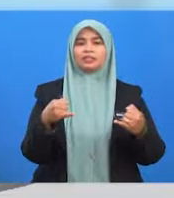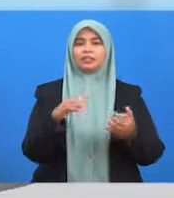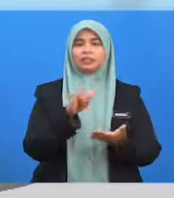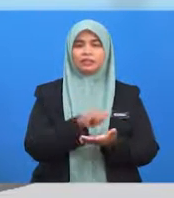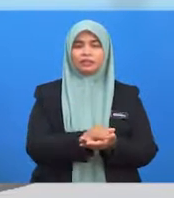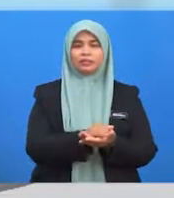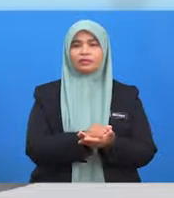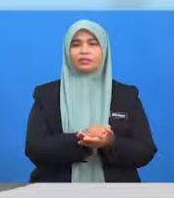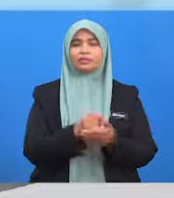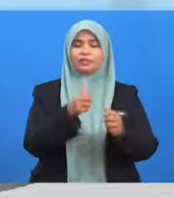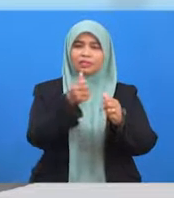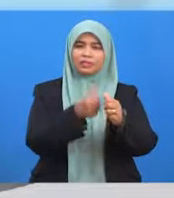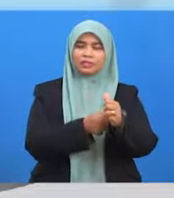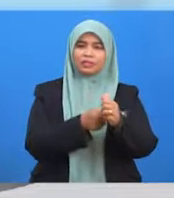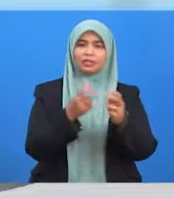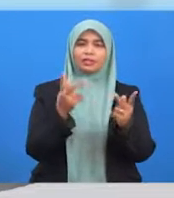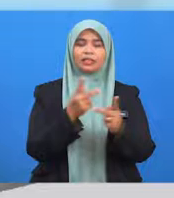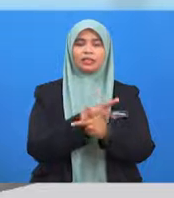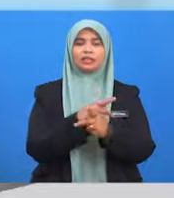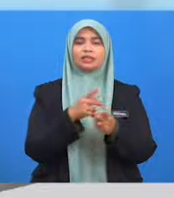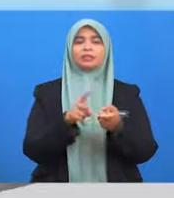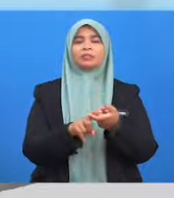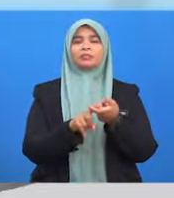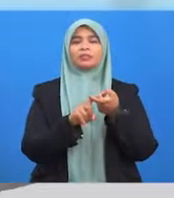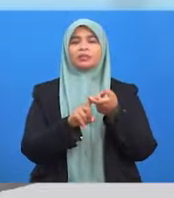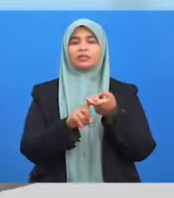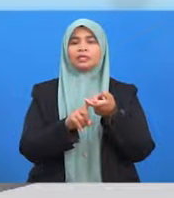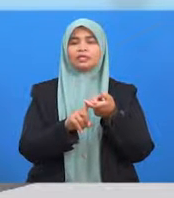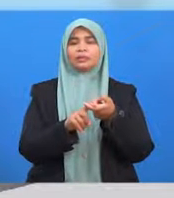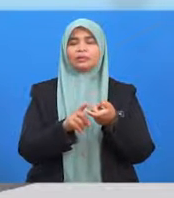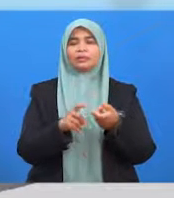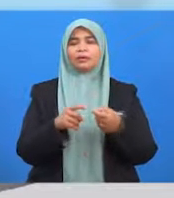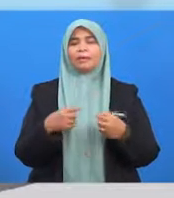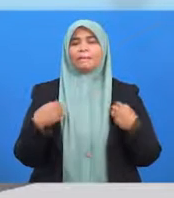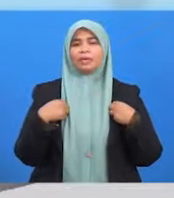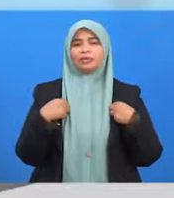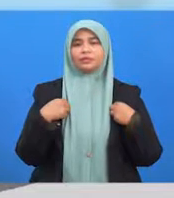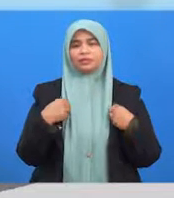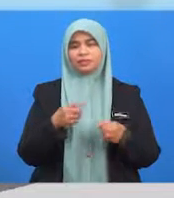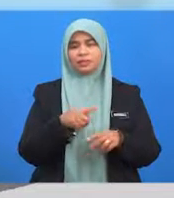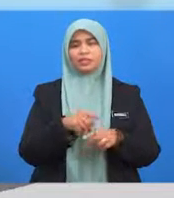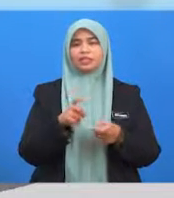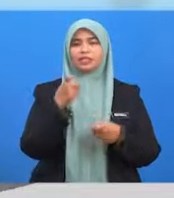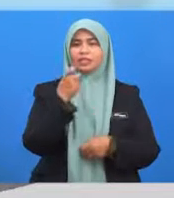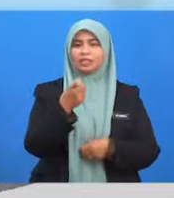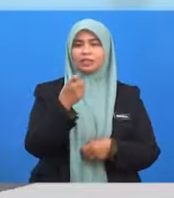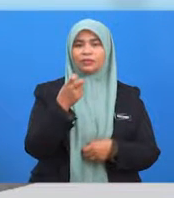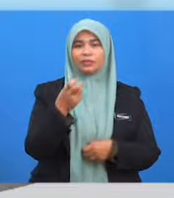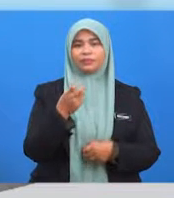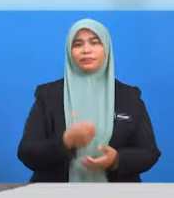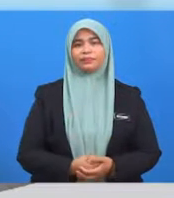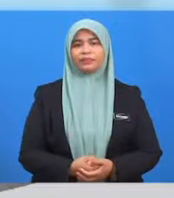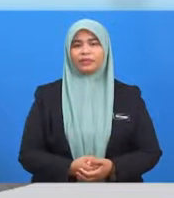tersebut setiap kali penyangkut baju itu diketuk? Mari kita saksikan sekali